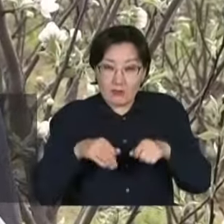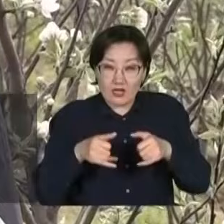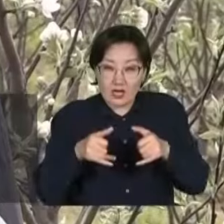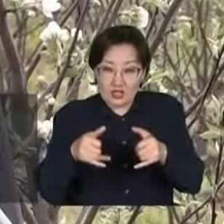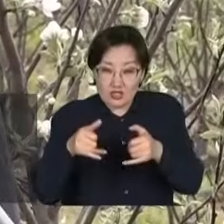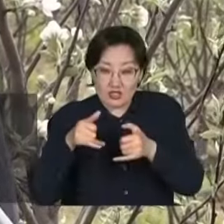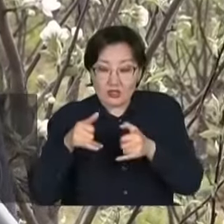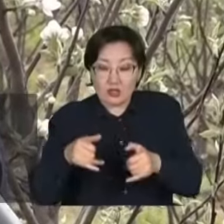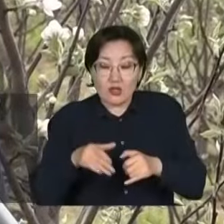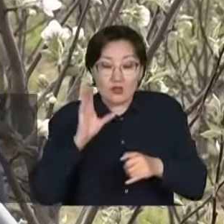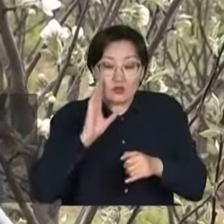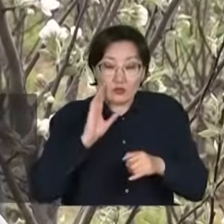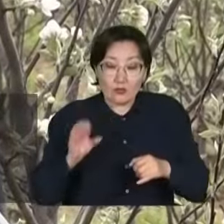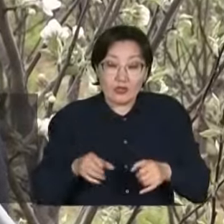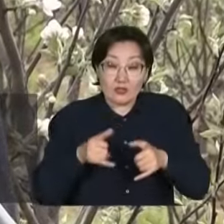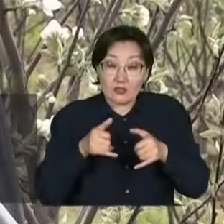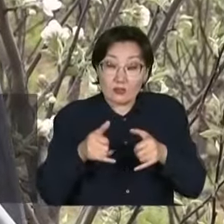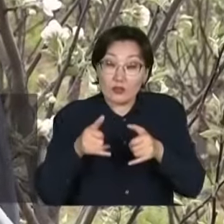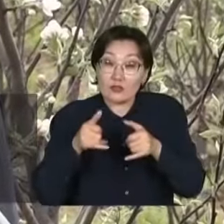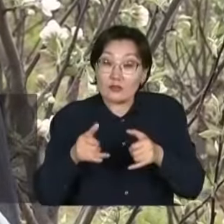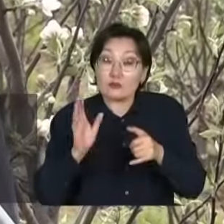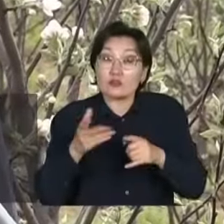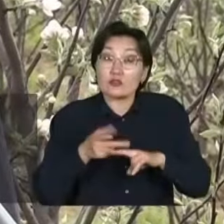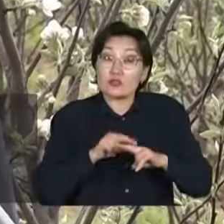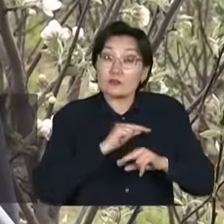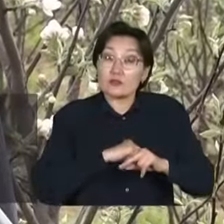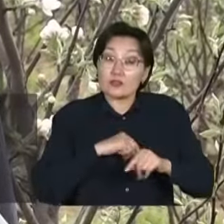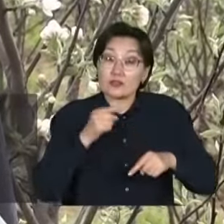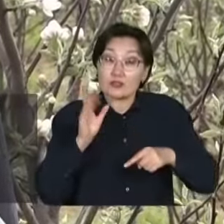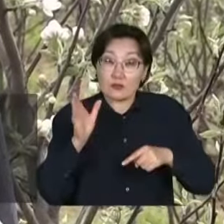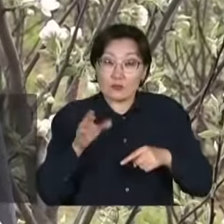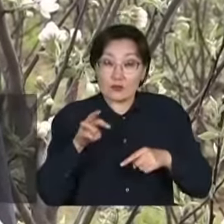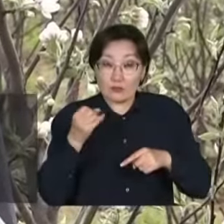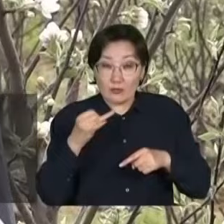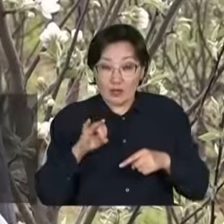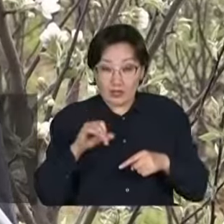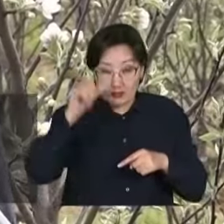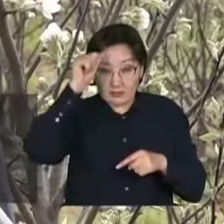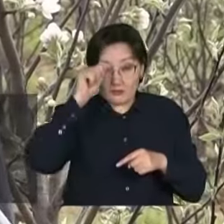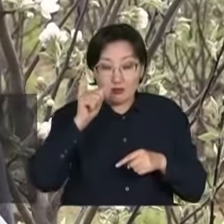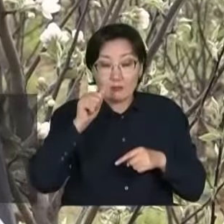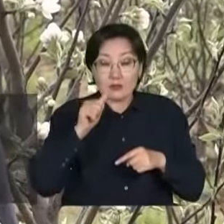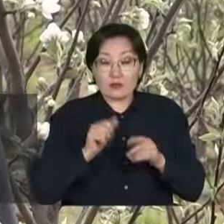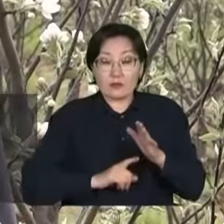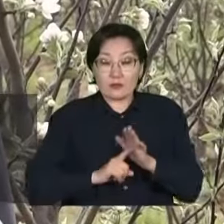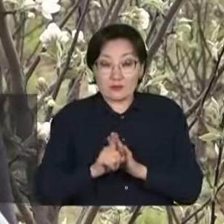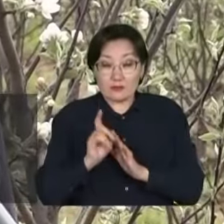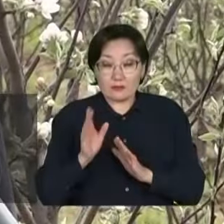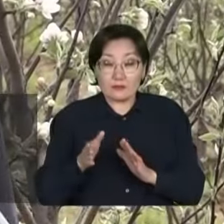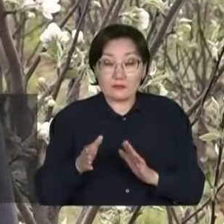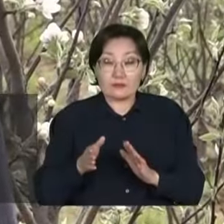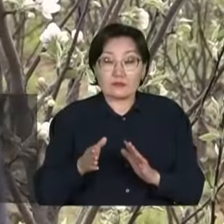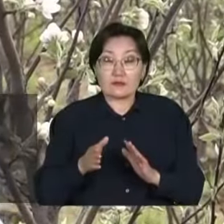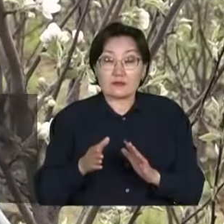тамшылау арқылы су жеткізілетін болады. Ол жұмыстардың бәрін осы келе жатқан май айында, мамыр айында бастаймыз.